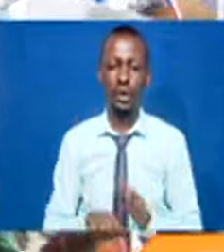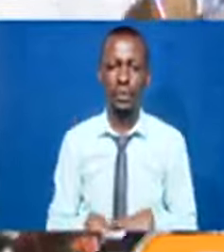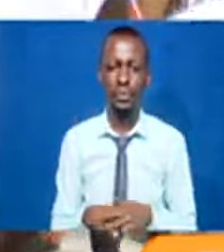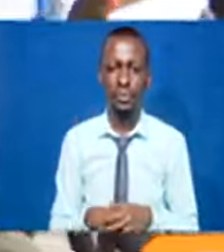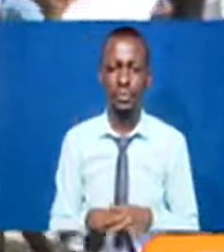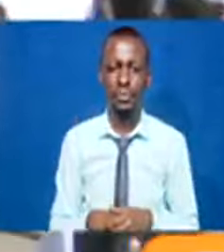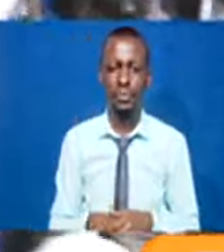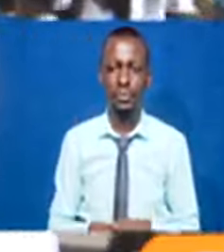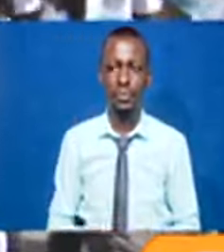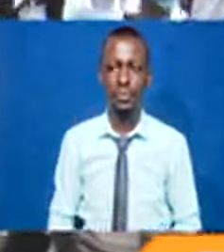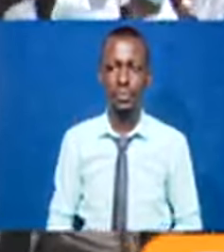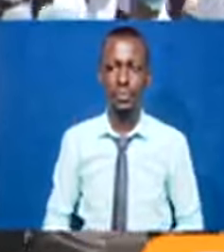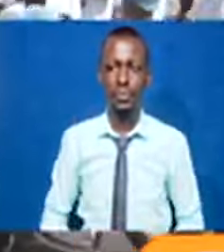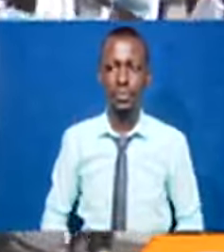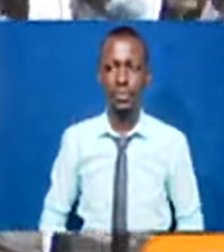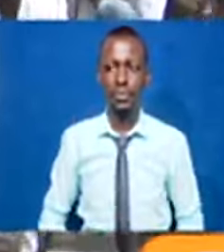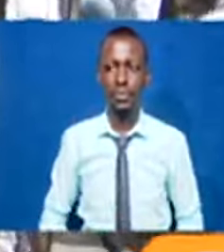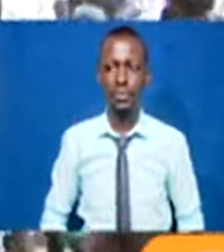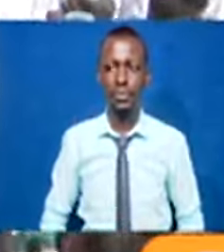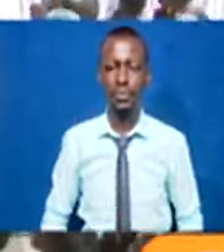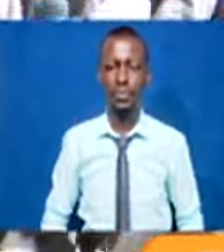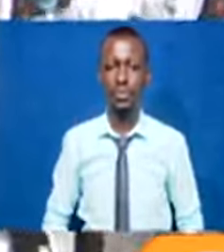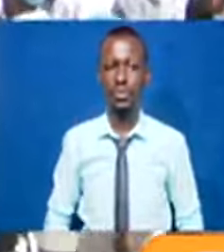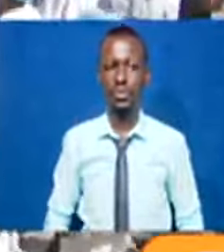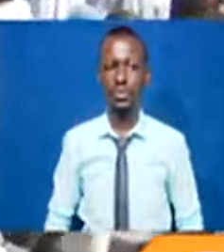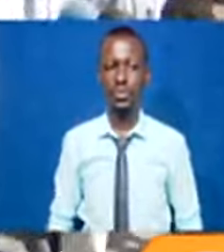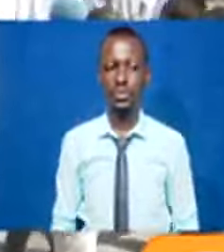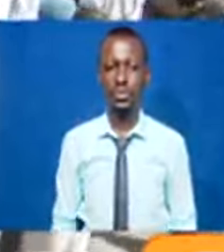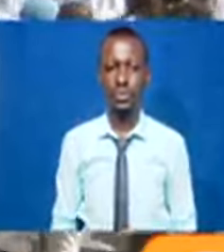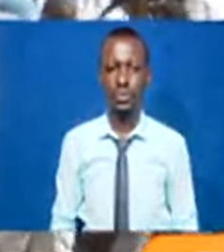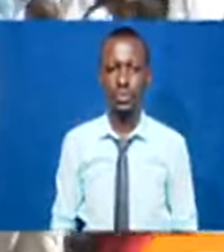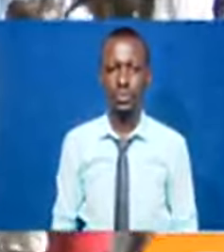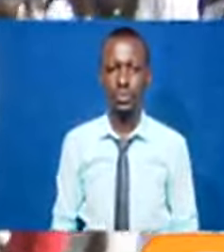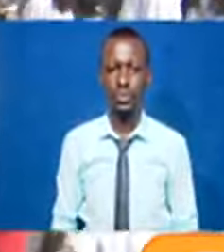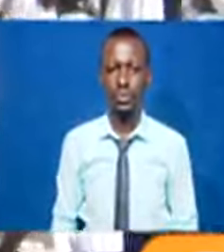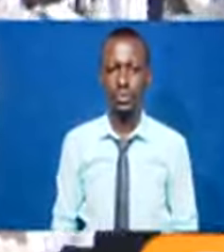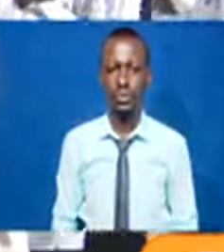Gatete Njoroge, runinga ya Citizen.